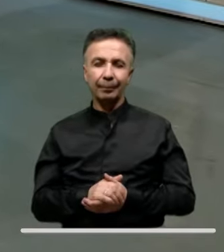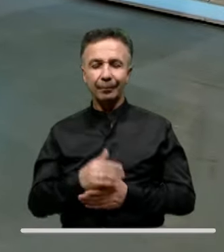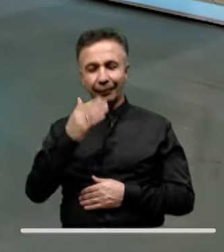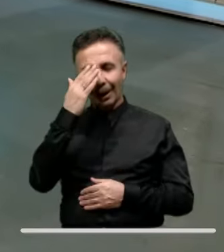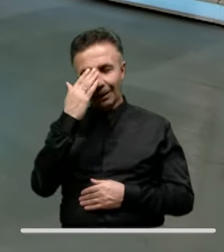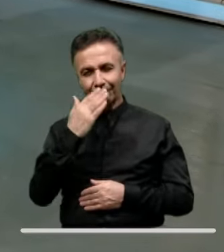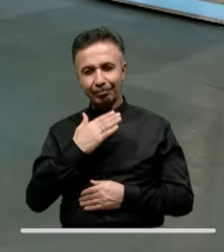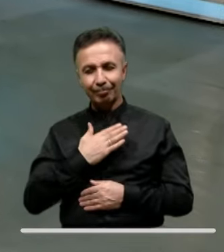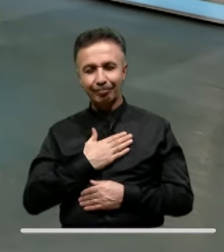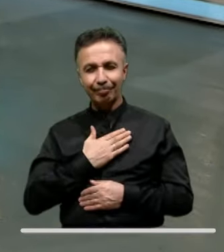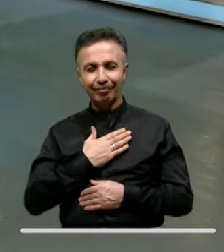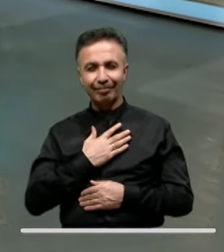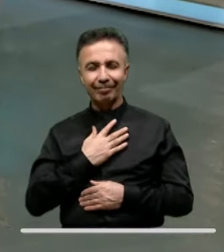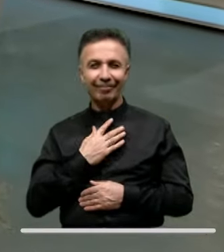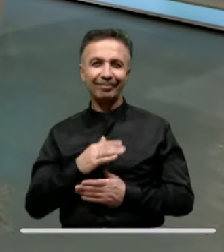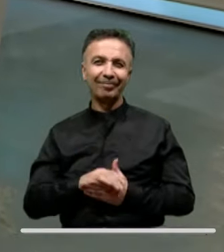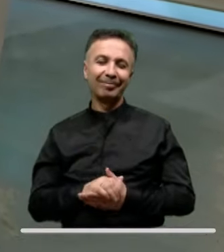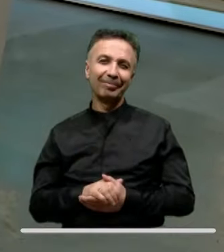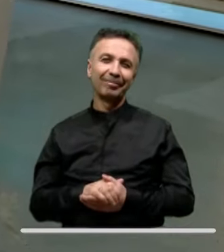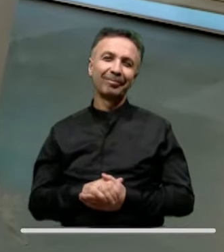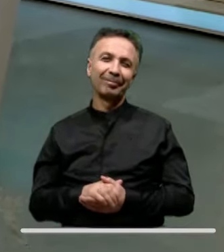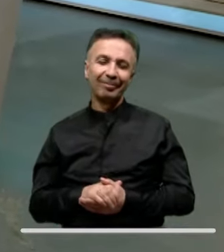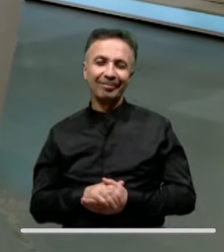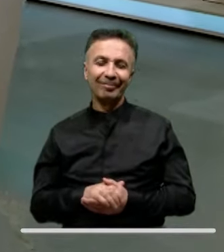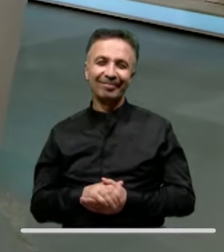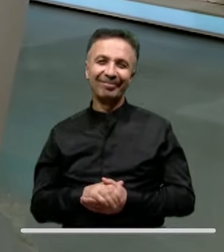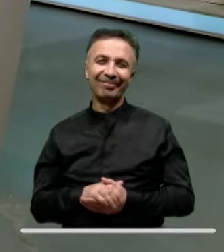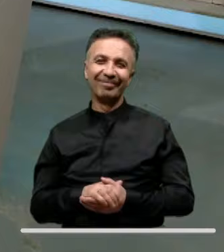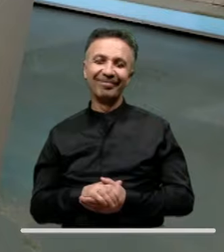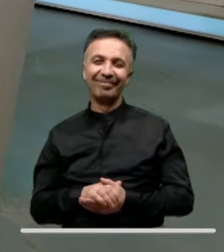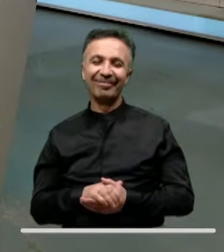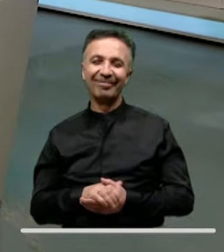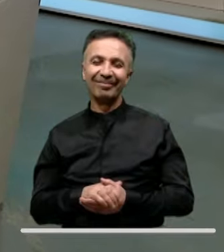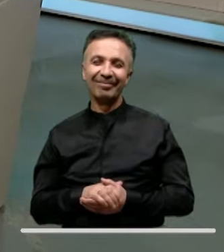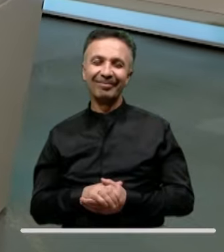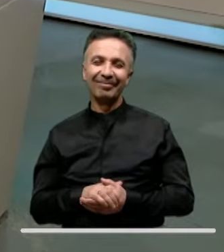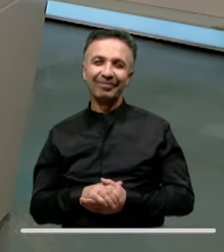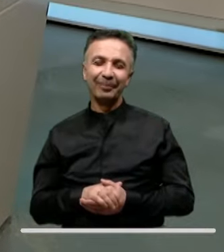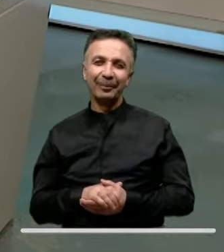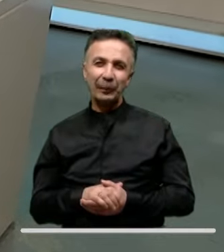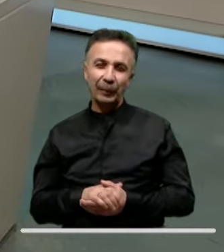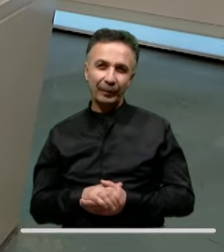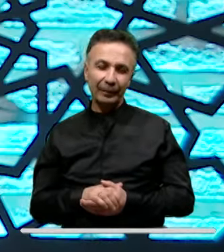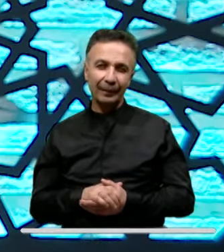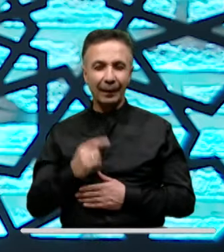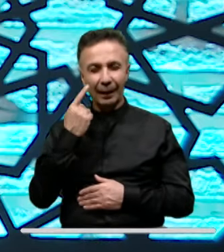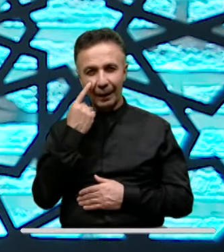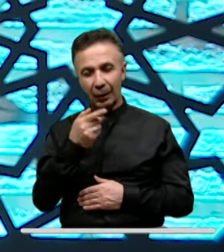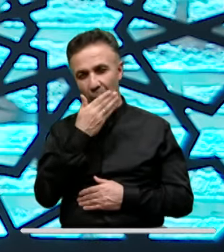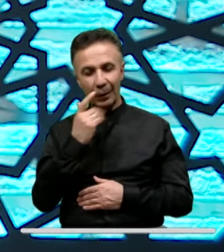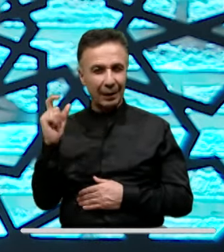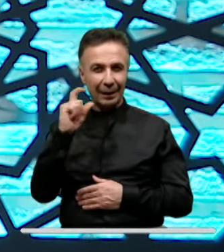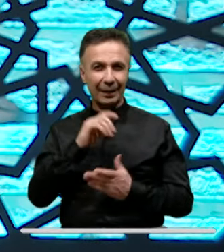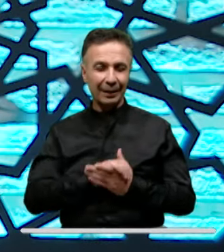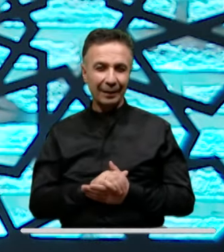Aleykümselam. Buyurun Hanifi Bey. Selamünaleyküm. Aleykümselam Furkan Bey. Hayırlı Ramazanlar. Allah